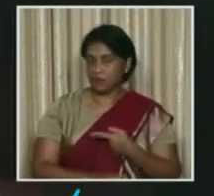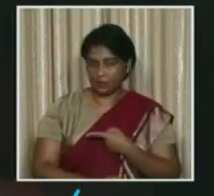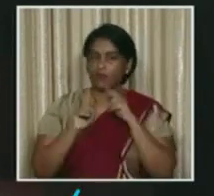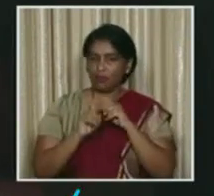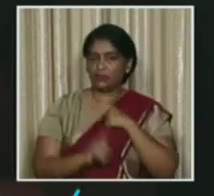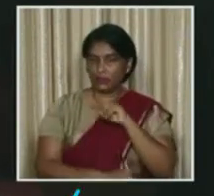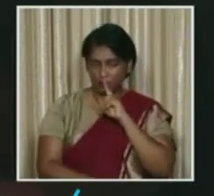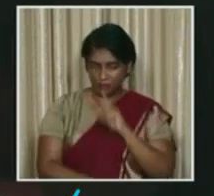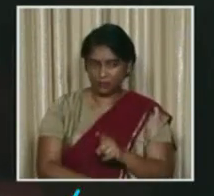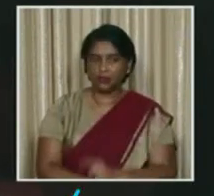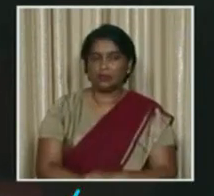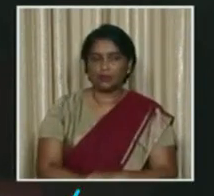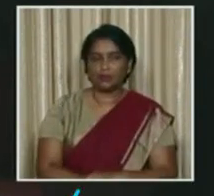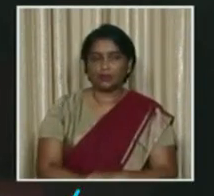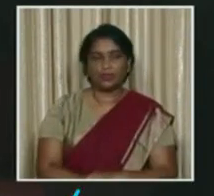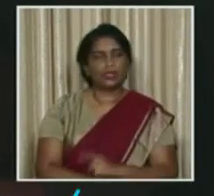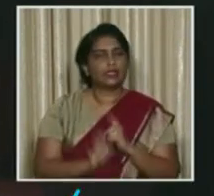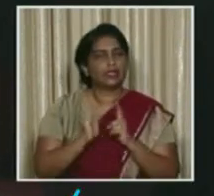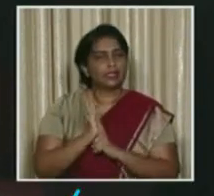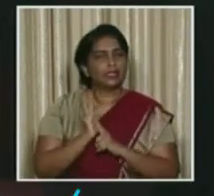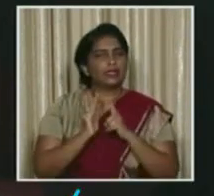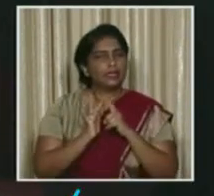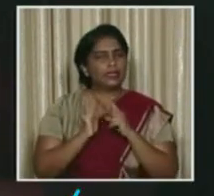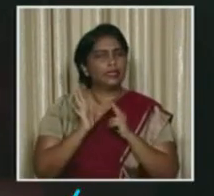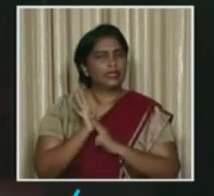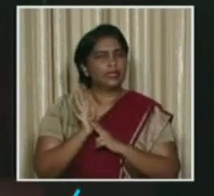ප්‍රතිකාර ක්‍රමය. ලිනැක් කියන ලිනිය